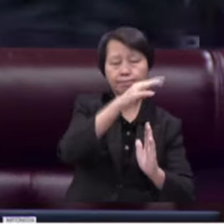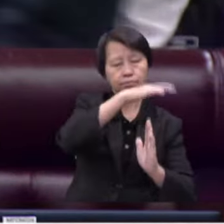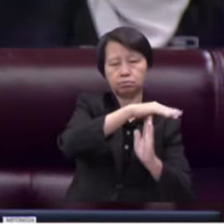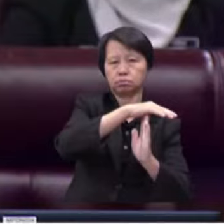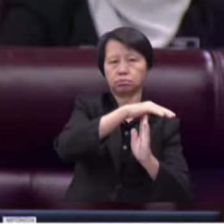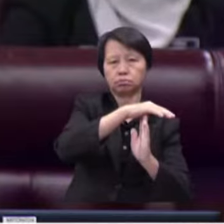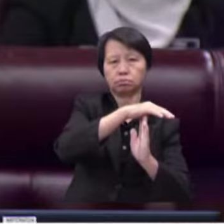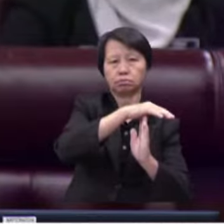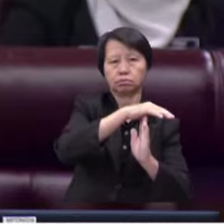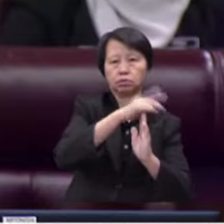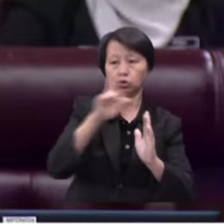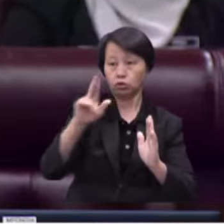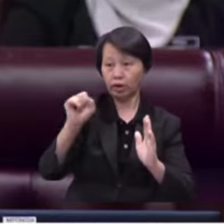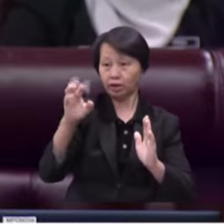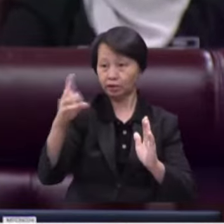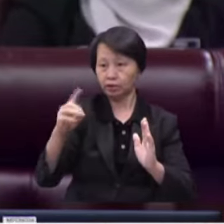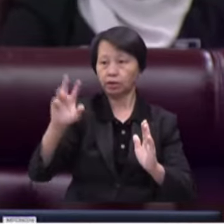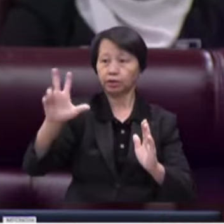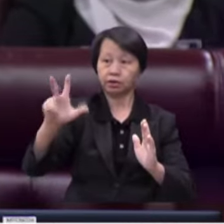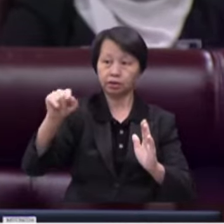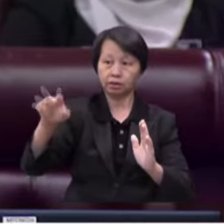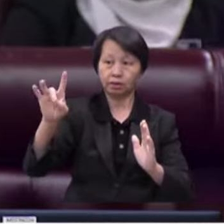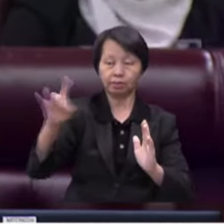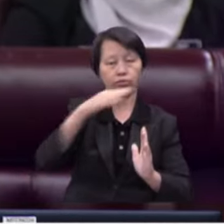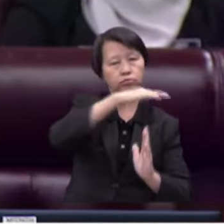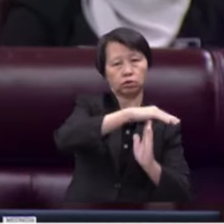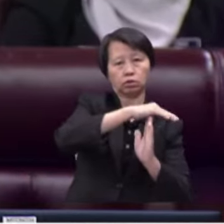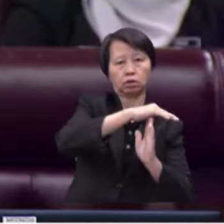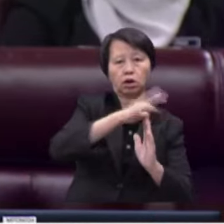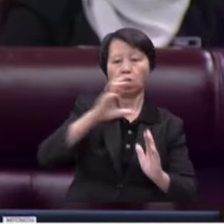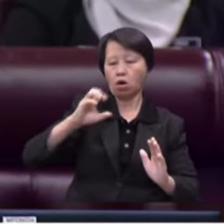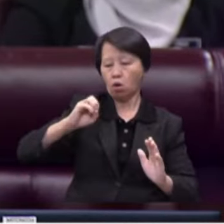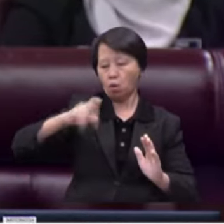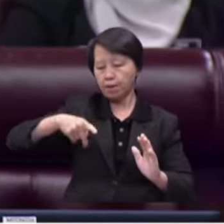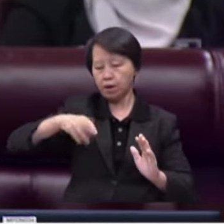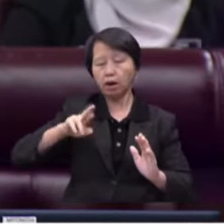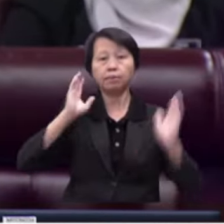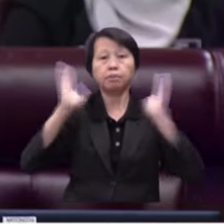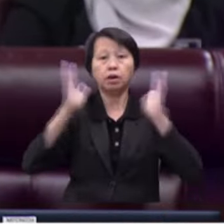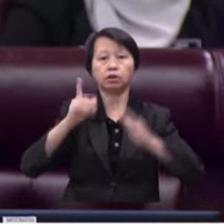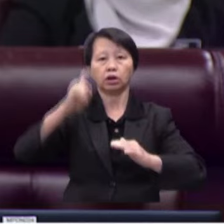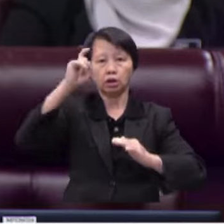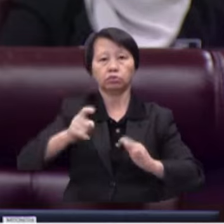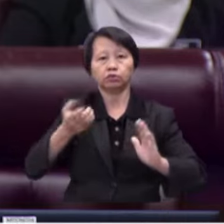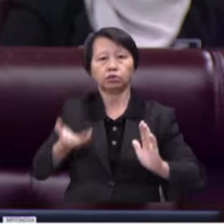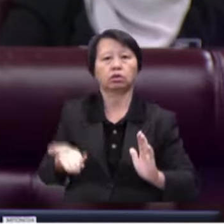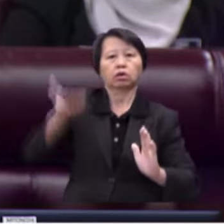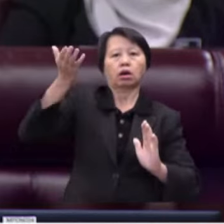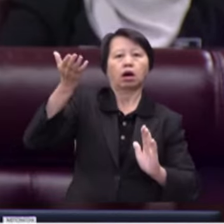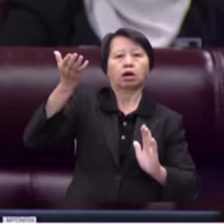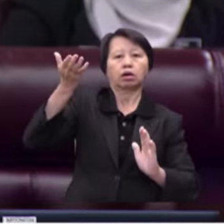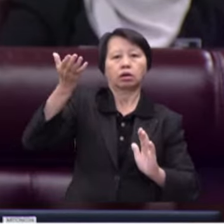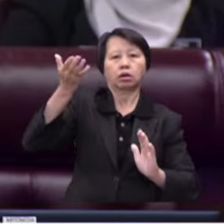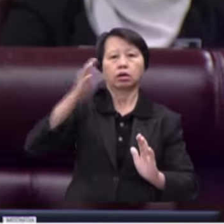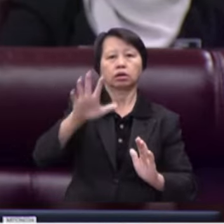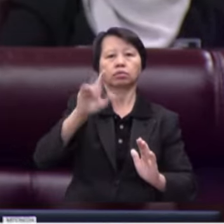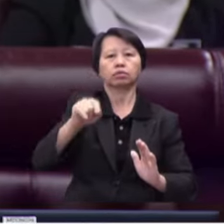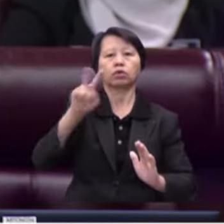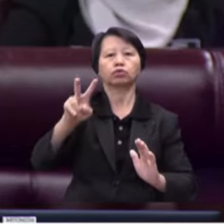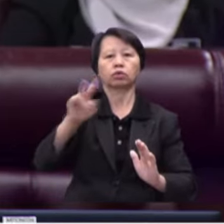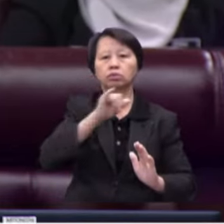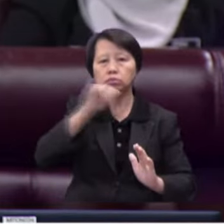kepada USD 3 perlu dinaikkan kepada 5